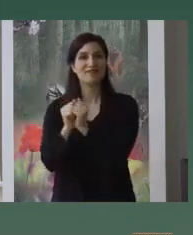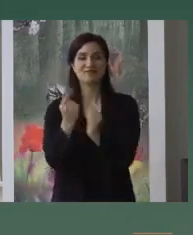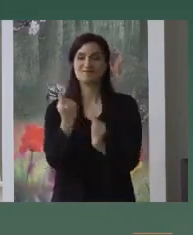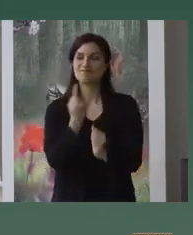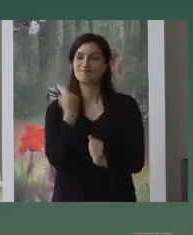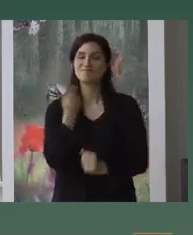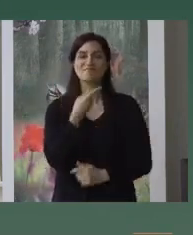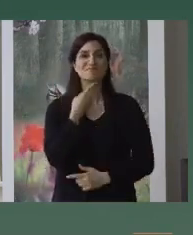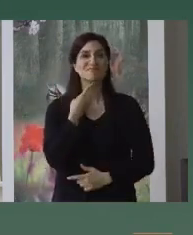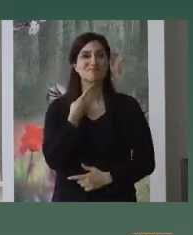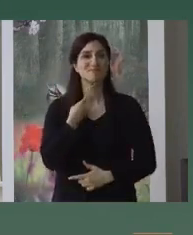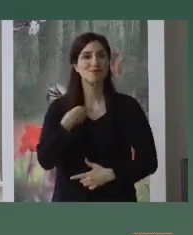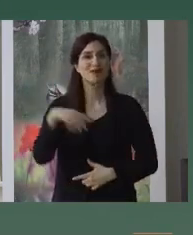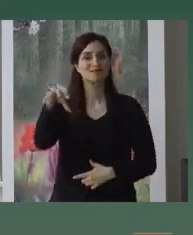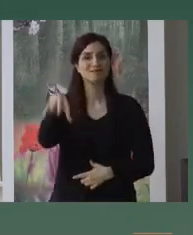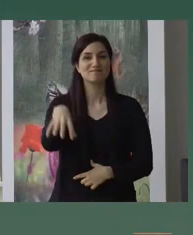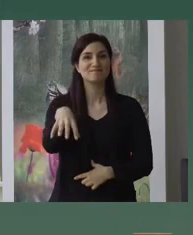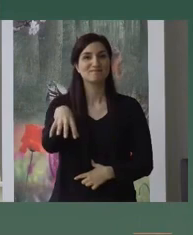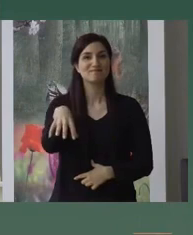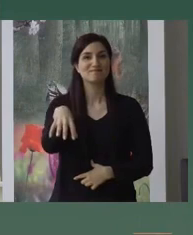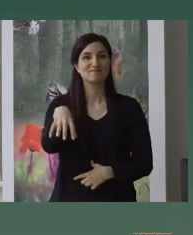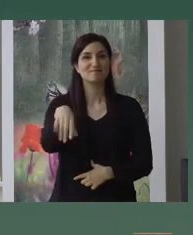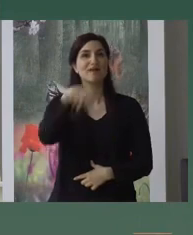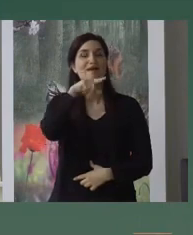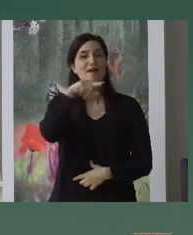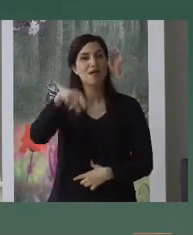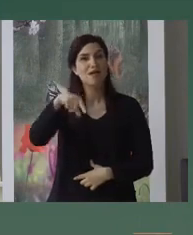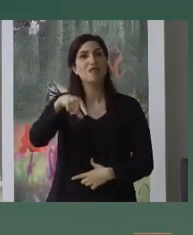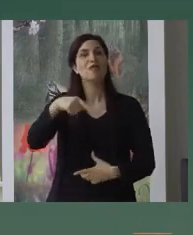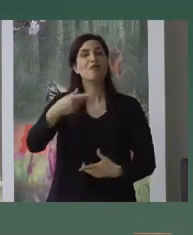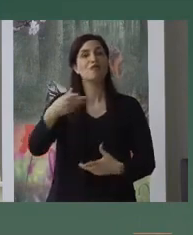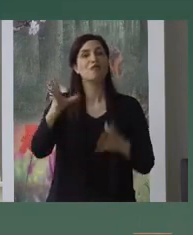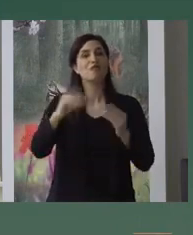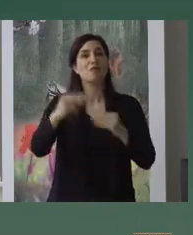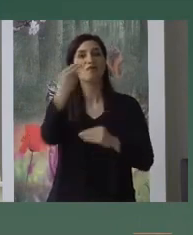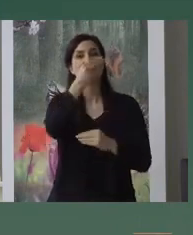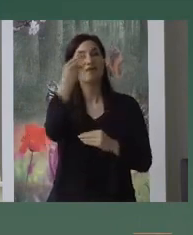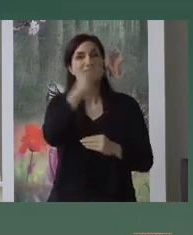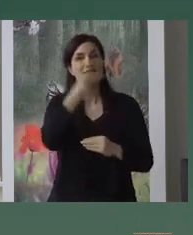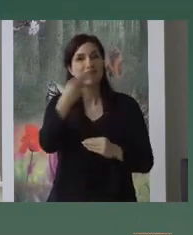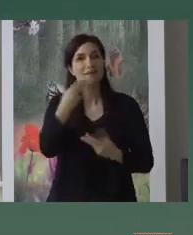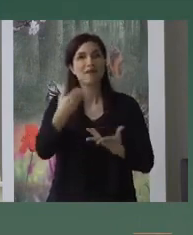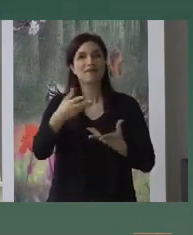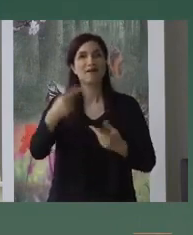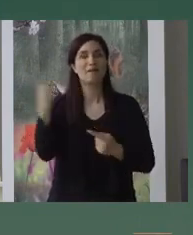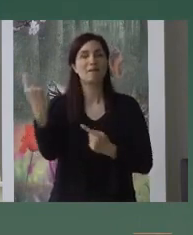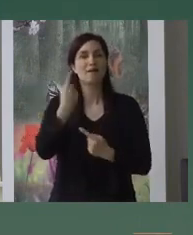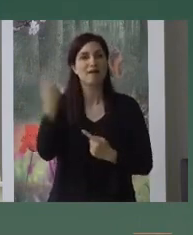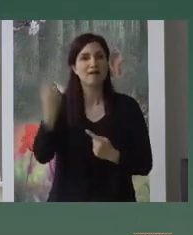που αναδεικνύει θέματα που έχουν να κάνουν με το περιβάλλον, την κλιματική αλλαγή, τη φύση, την πόλη.